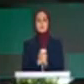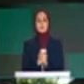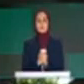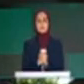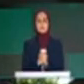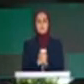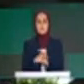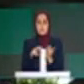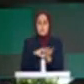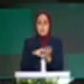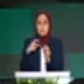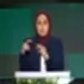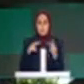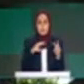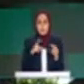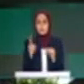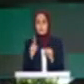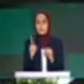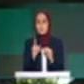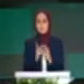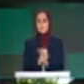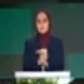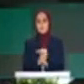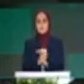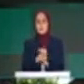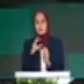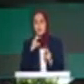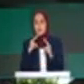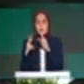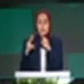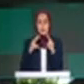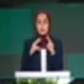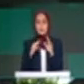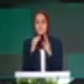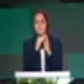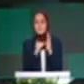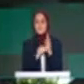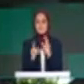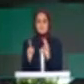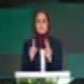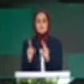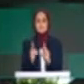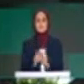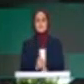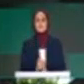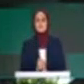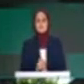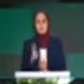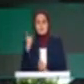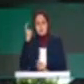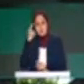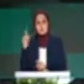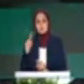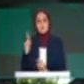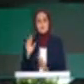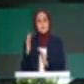عدد المحافظات ان شاء الله، يمكن في نص الشهر يكون خلصنا الجمهوريه بالكامل، على نص وداخل الشهر ان شاء الله وداخل جايب. كل محافظه